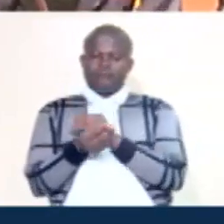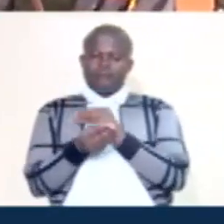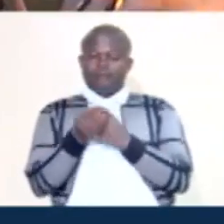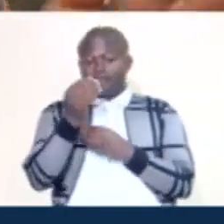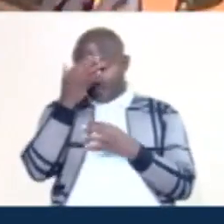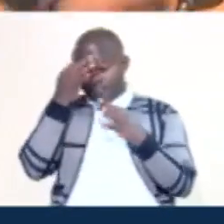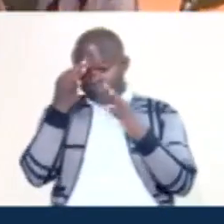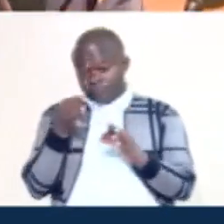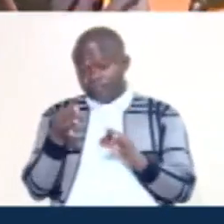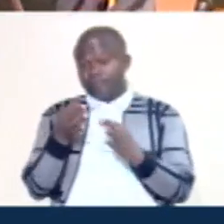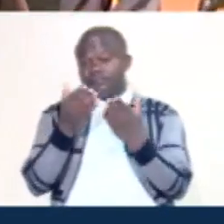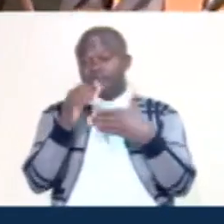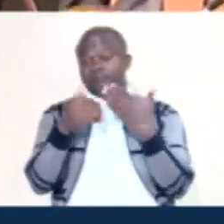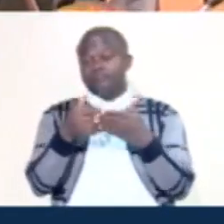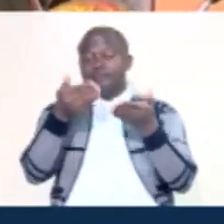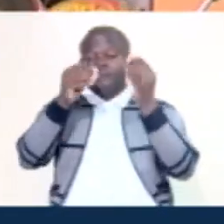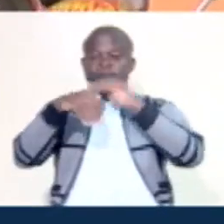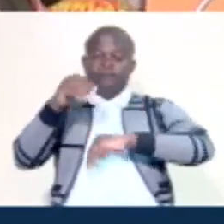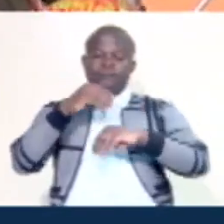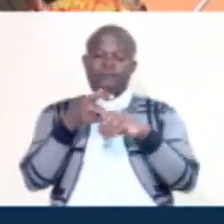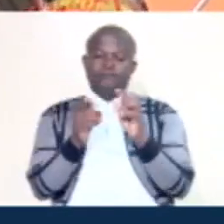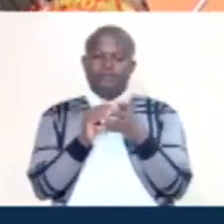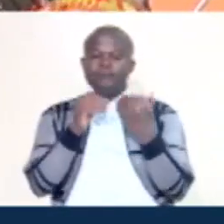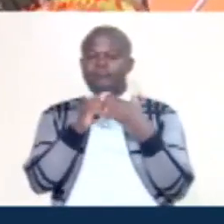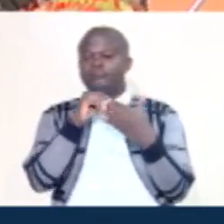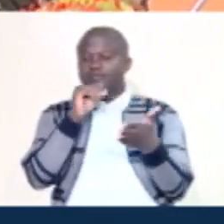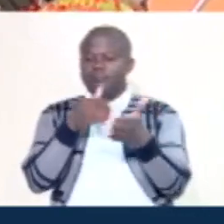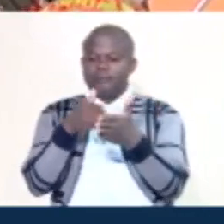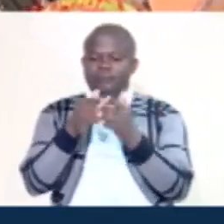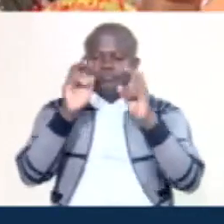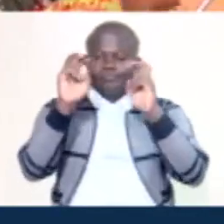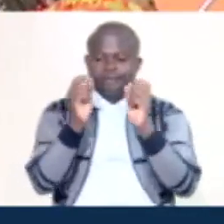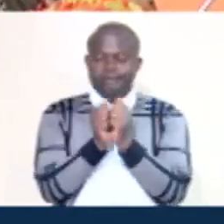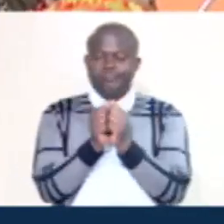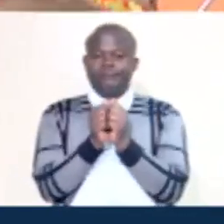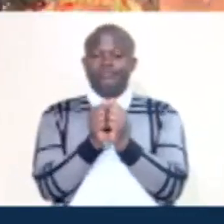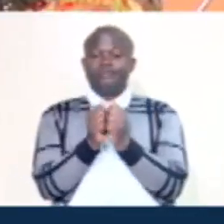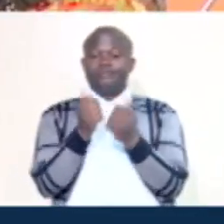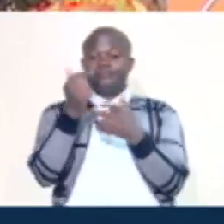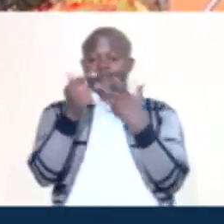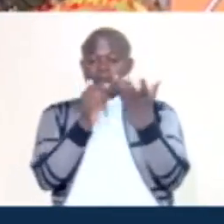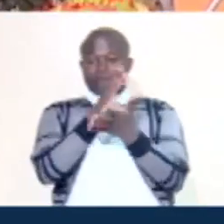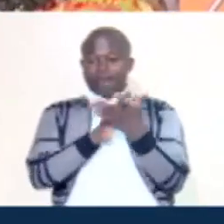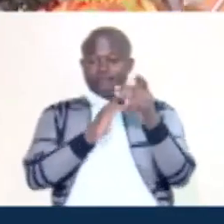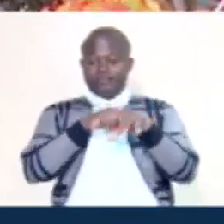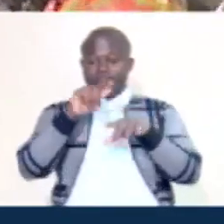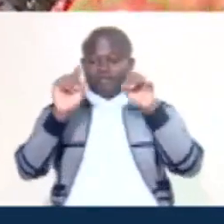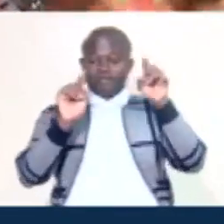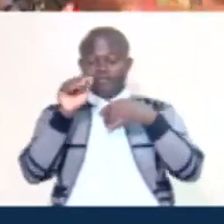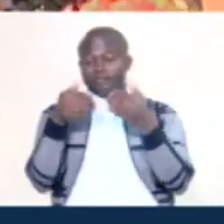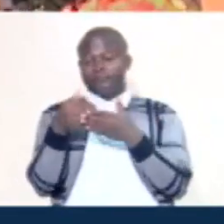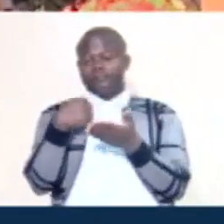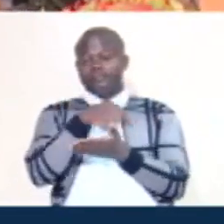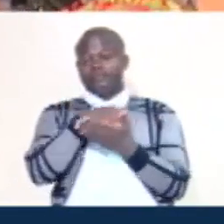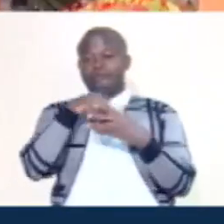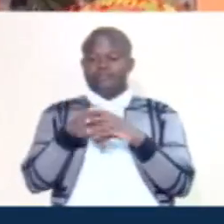kandi zitanga umusaruro ariko ntibibuza yuko hakiri hamwe na hamwe